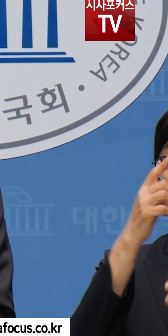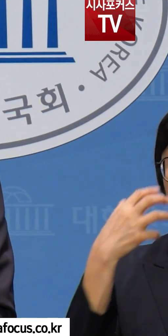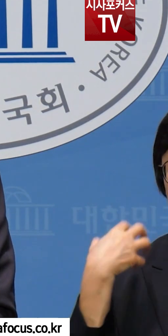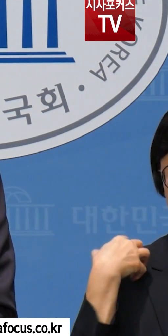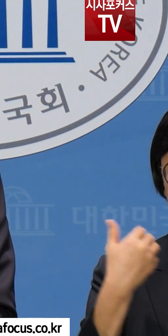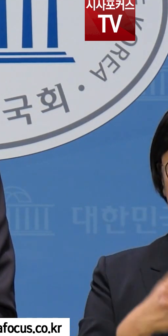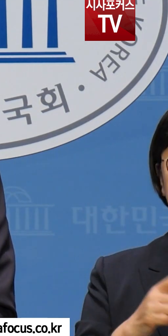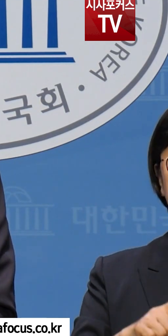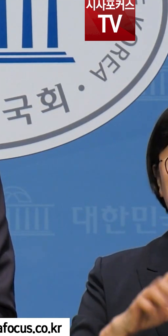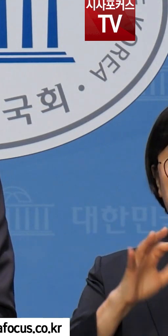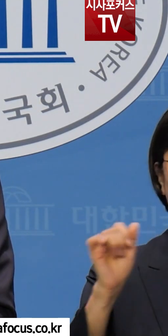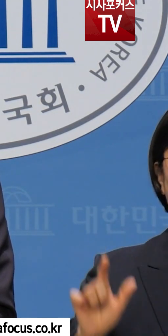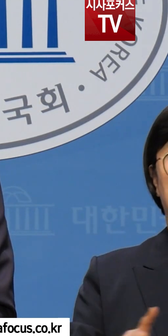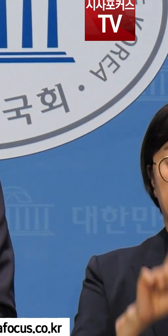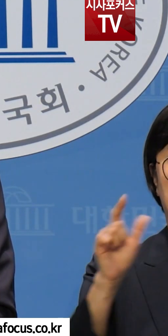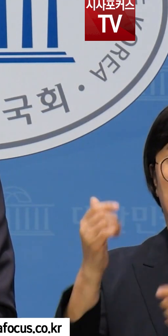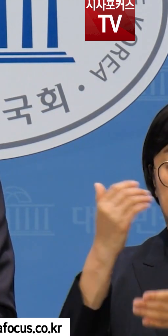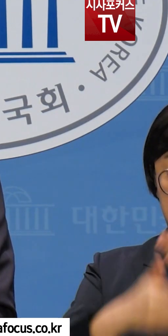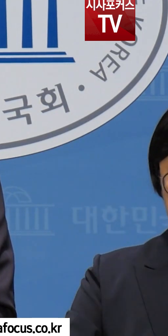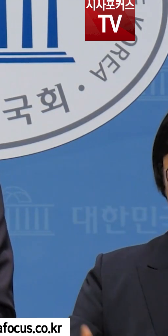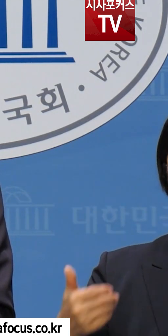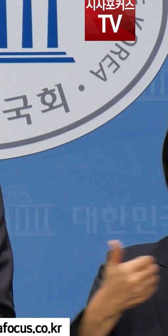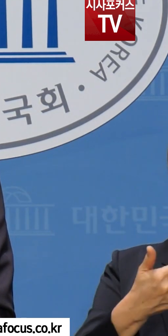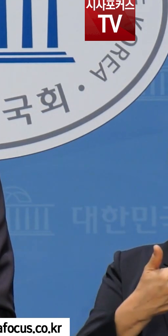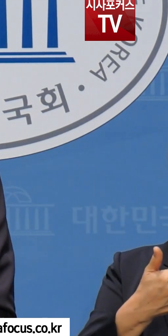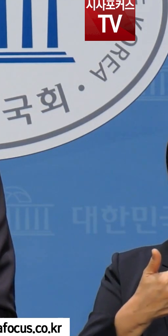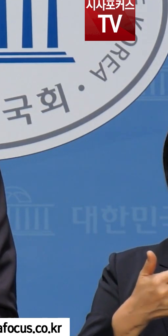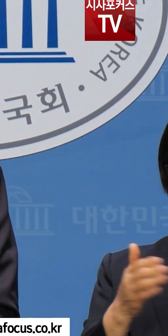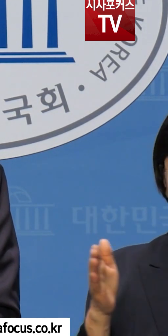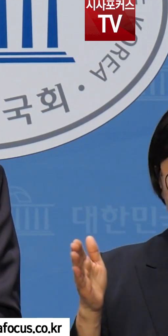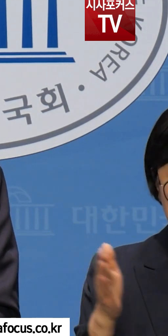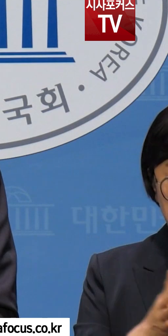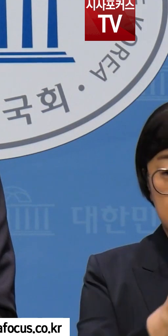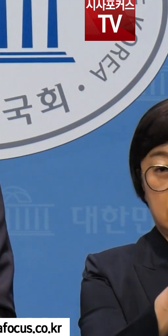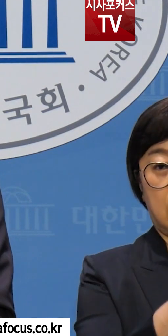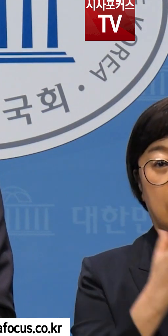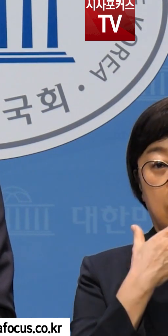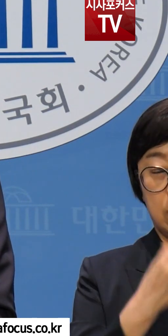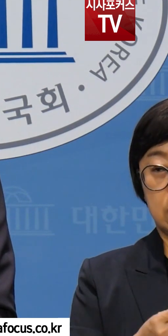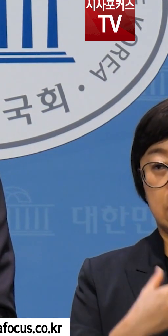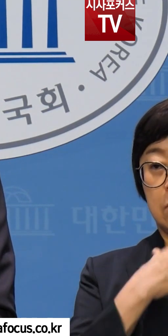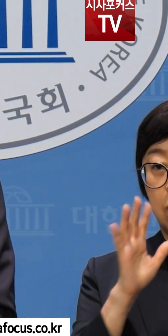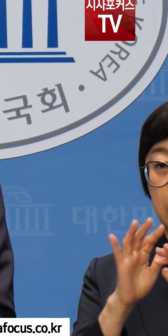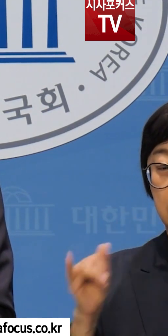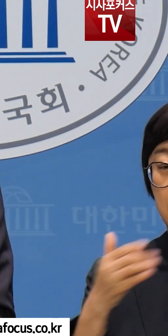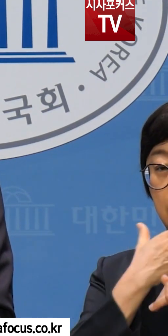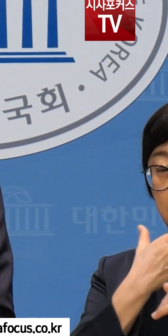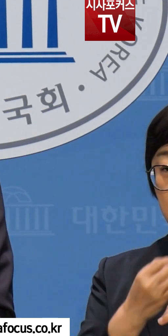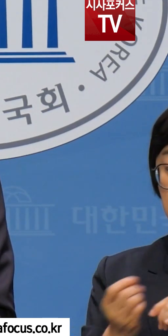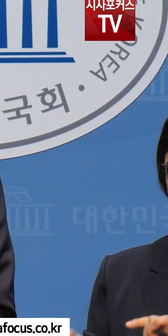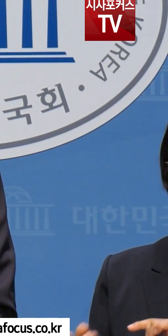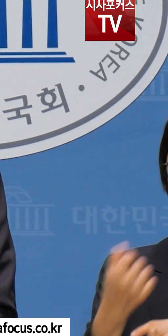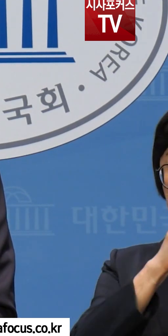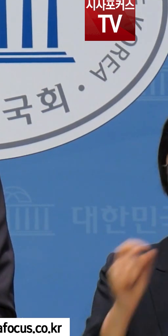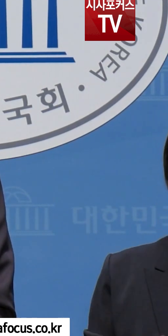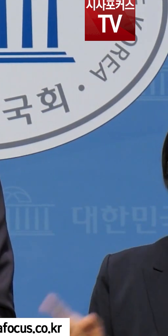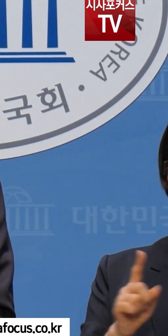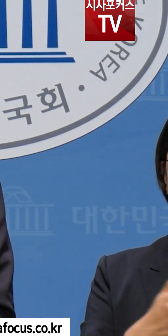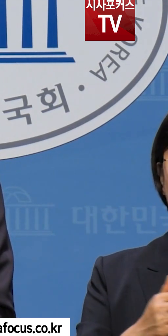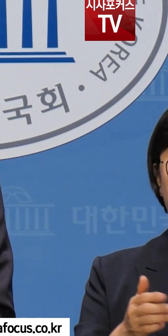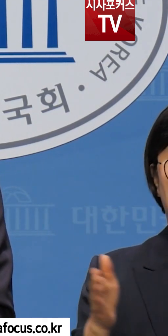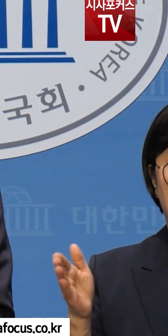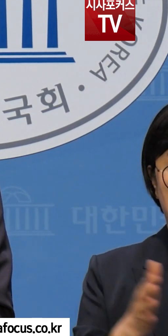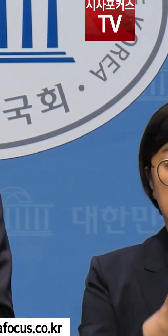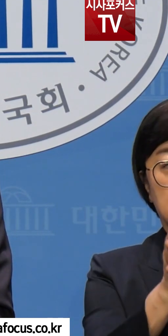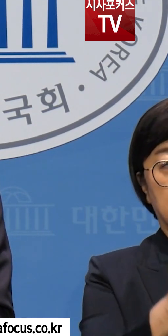정권의 민생예산 삭감에 맞서서 골목상권, 복지, 어르신 예산을 복원시켰습니다.